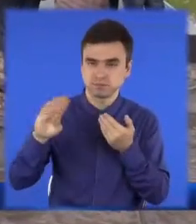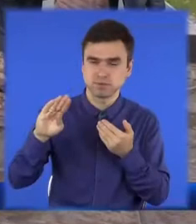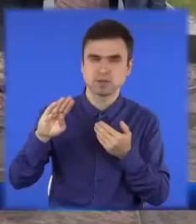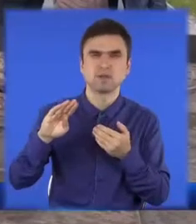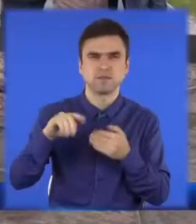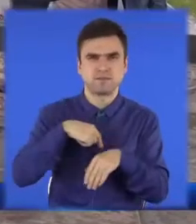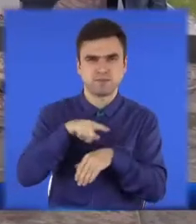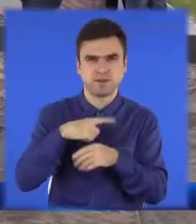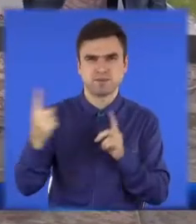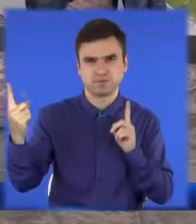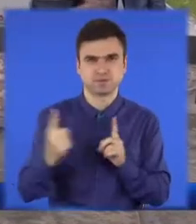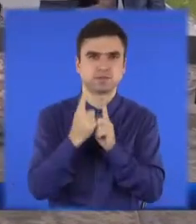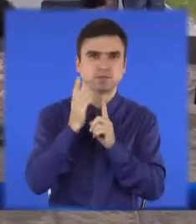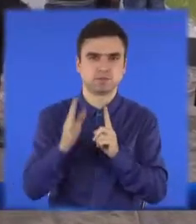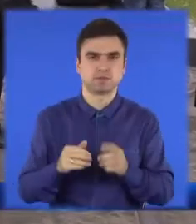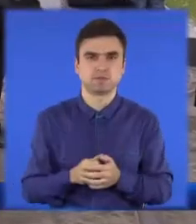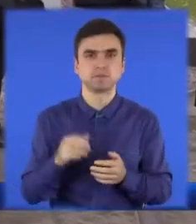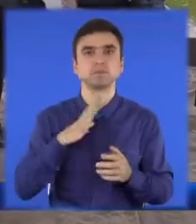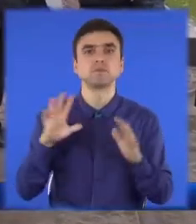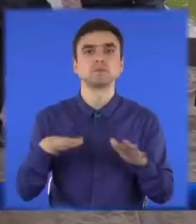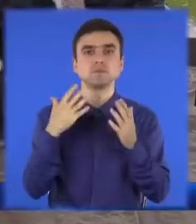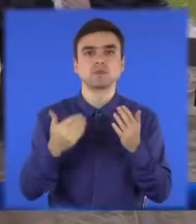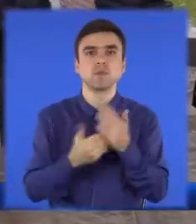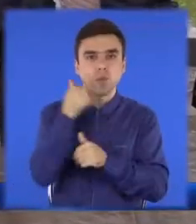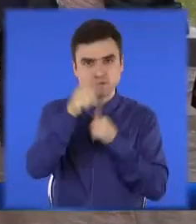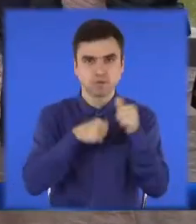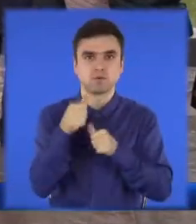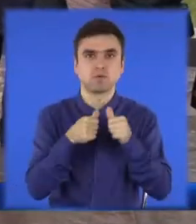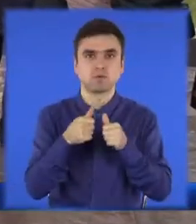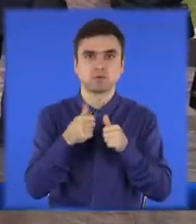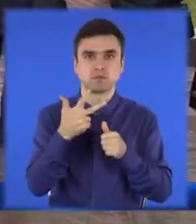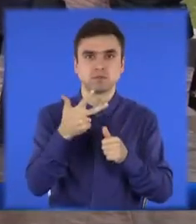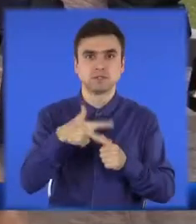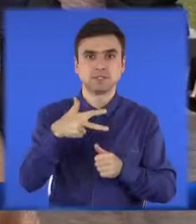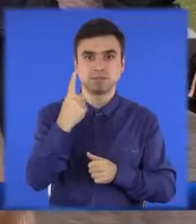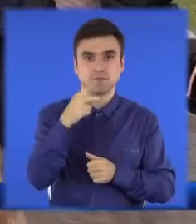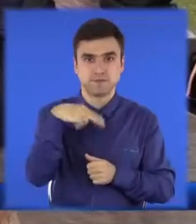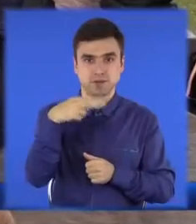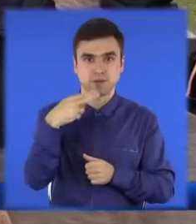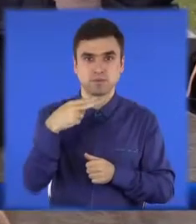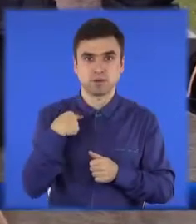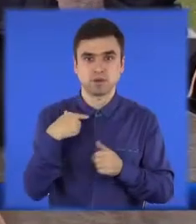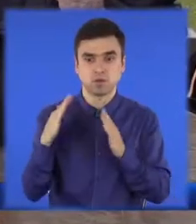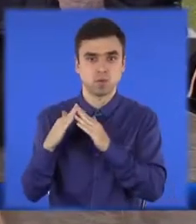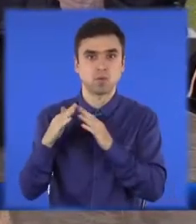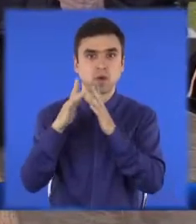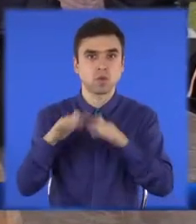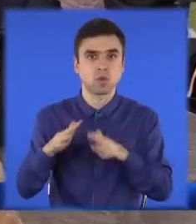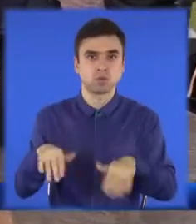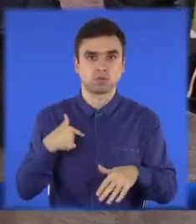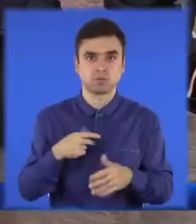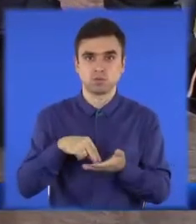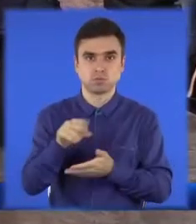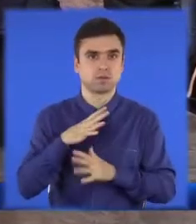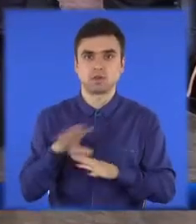було таким образом Новий рік, 31 число, у мене вдома ёлки немає. Я йду от тут, от прохідна,